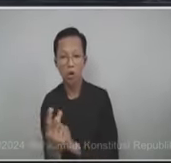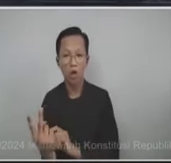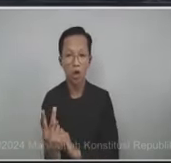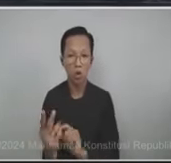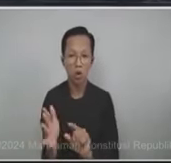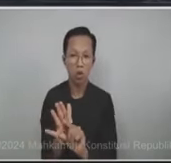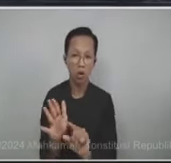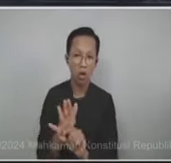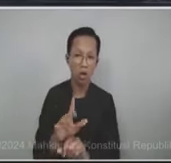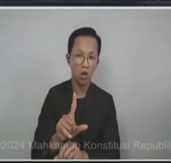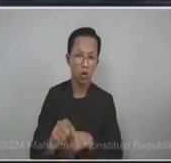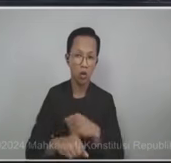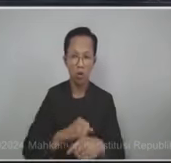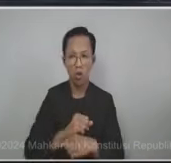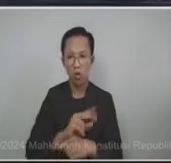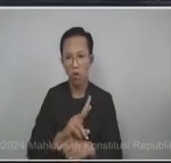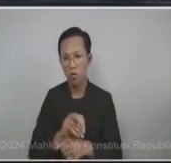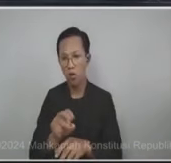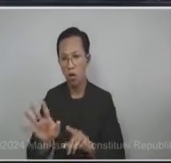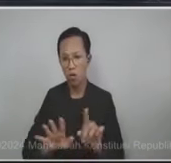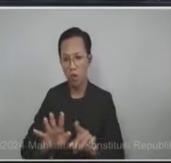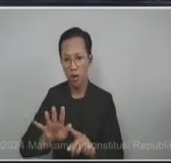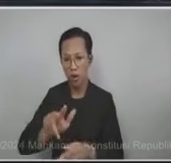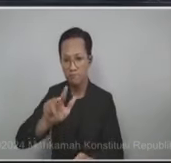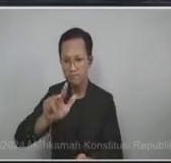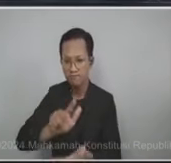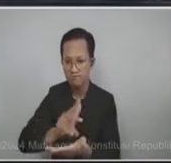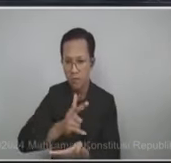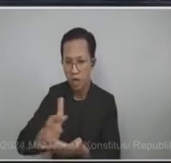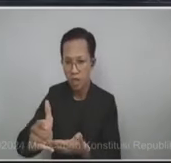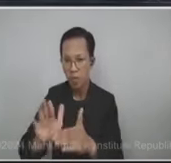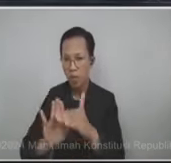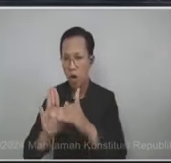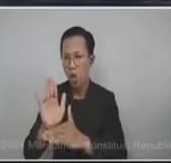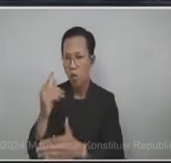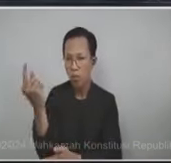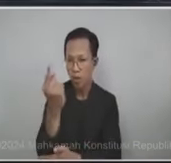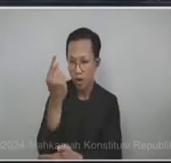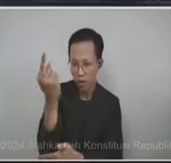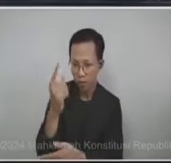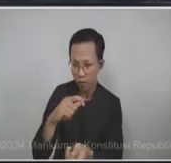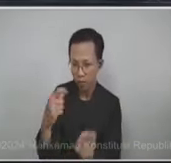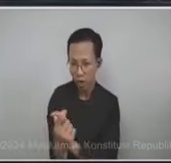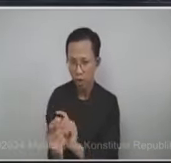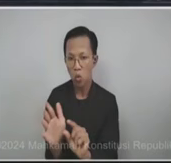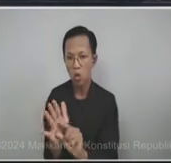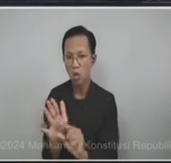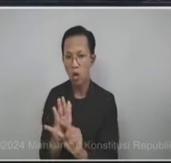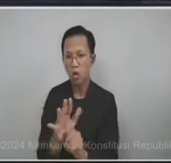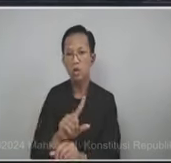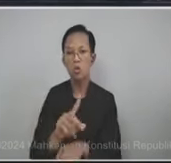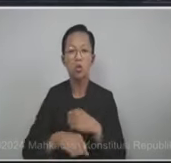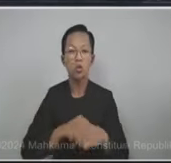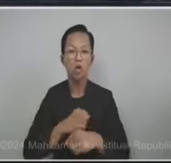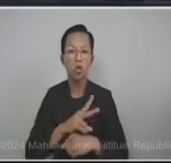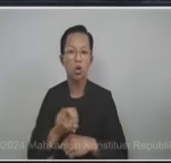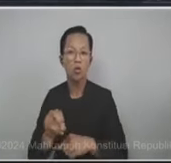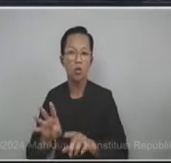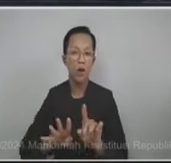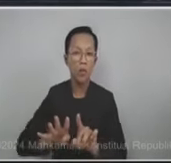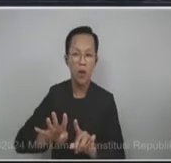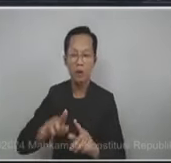1 tahun 2015 tentang penetapan peraturan pemerintah pengganti undang-undang Nomor 1 Tahun 2014 tentang pemilihan